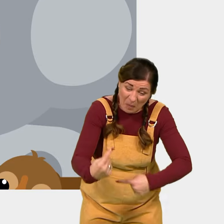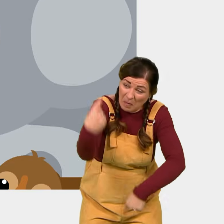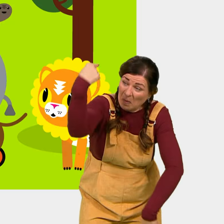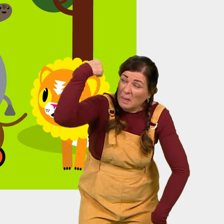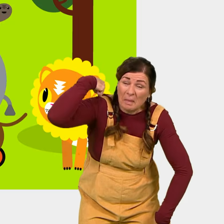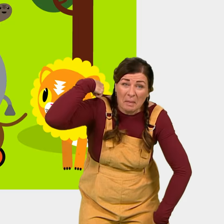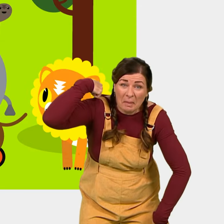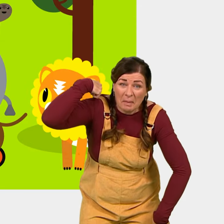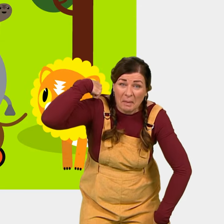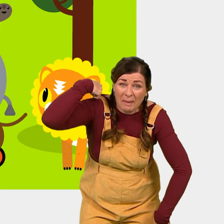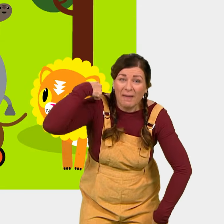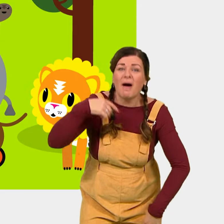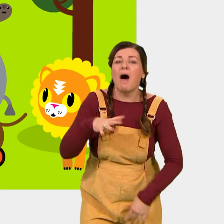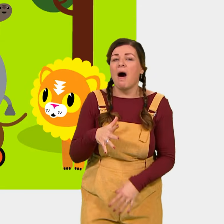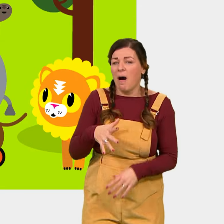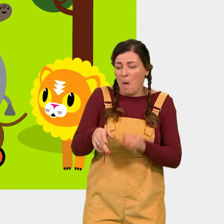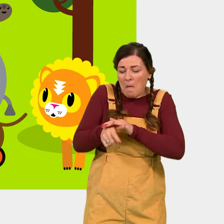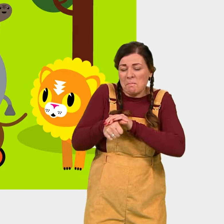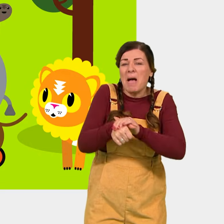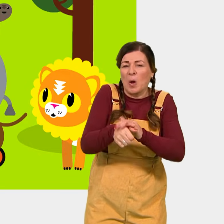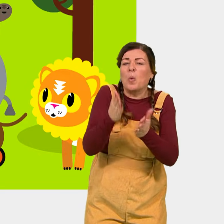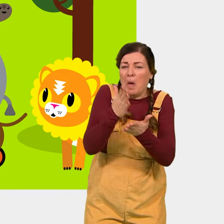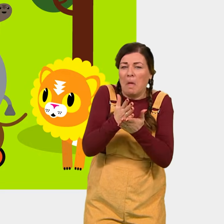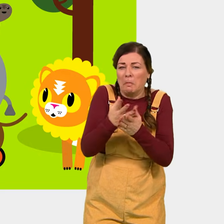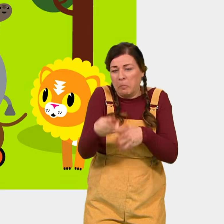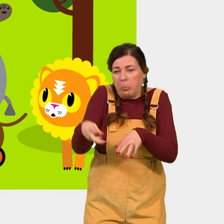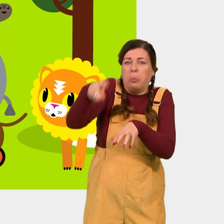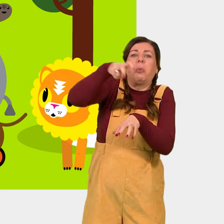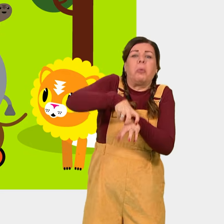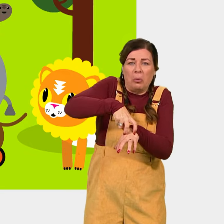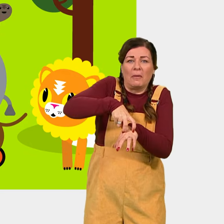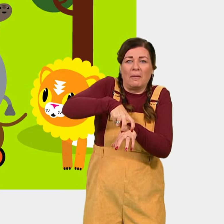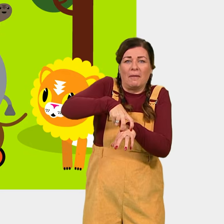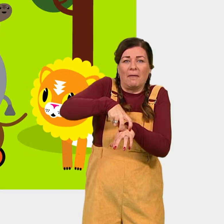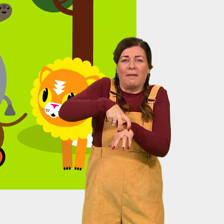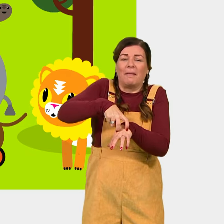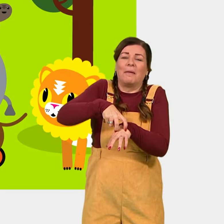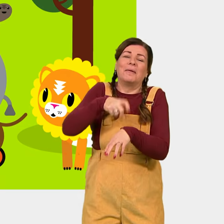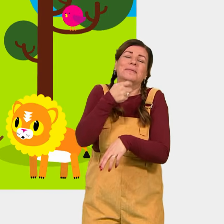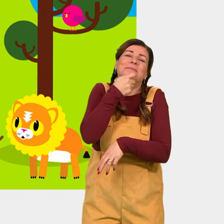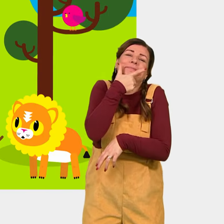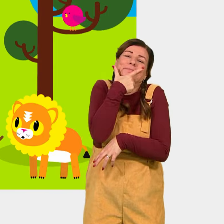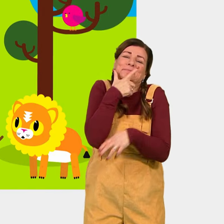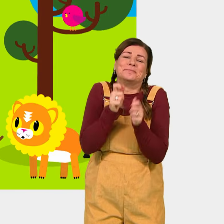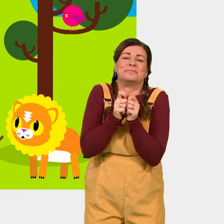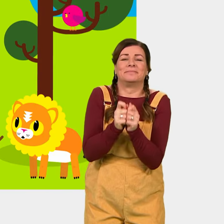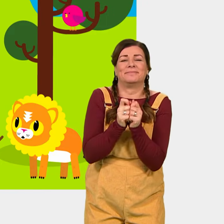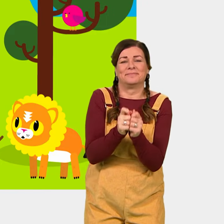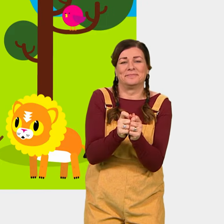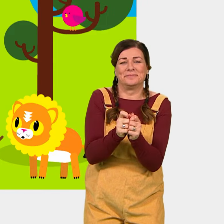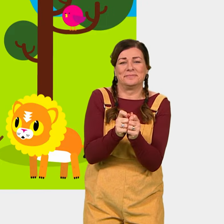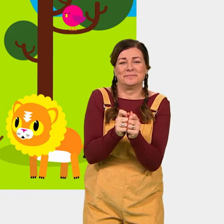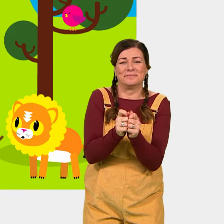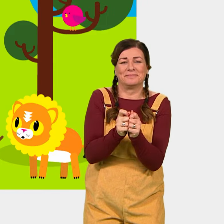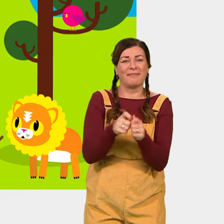garedig. Dringodd yn becw ar gefn plwmp a gwenu'n ddiolchgar arno. Awn ni â chi